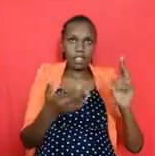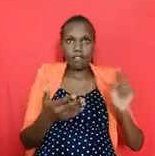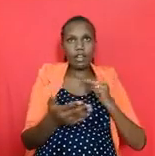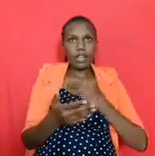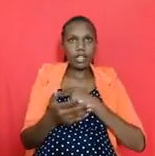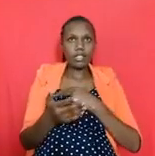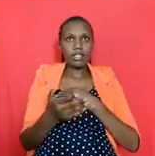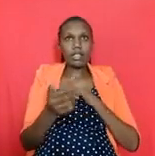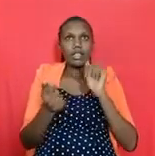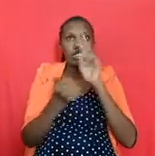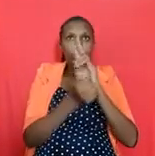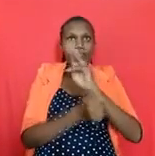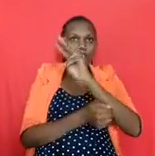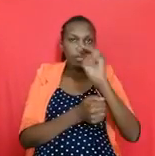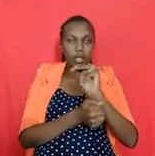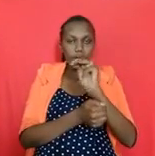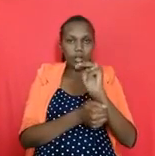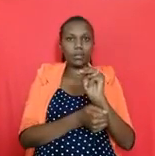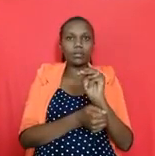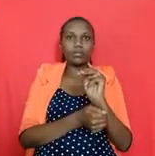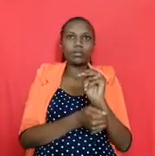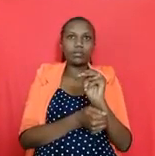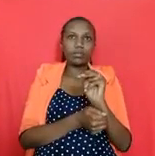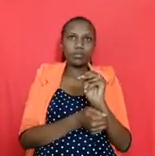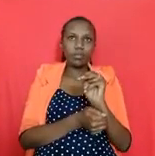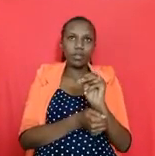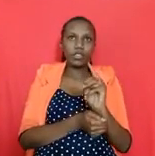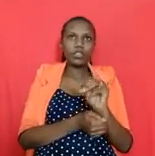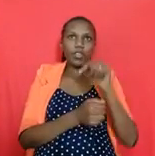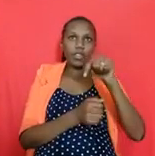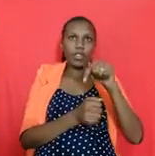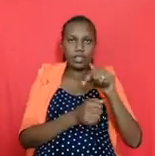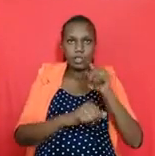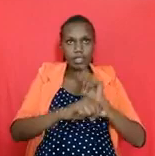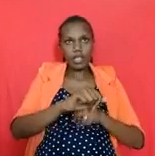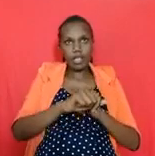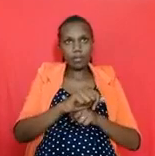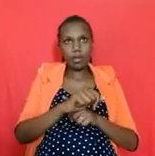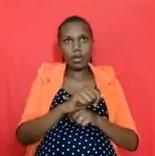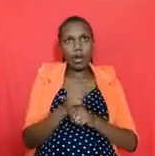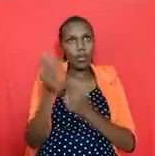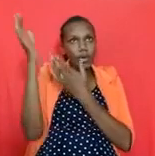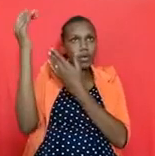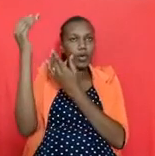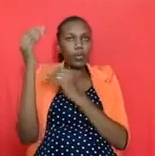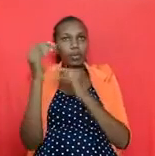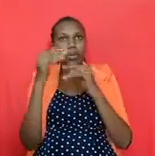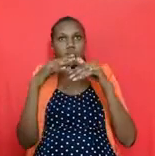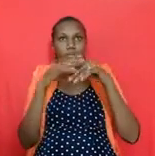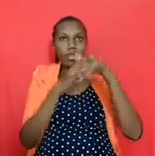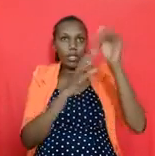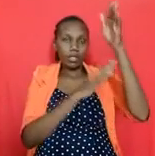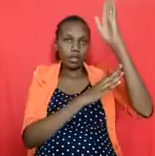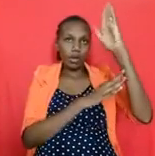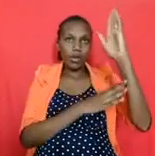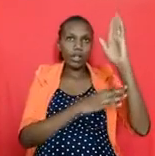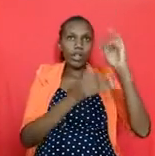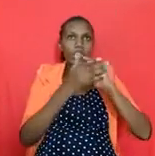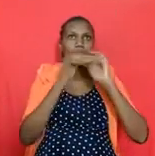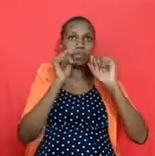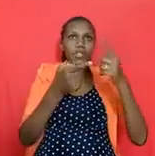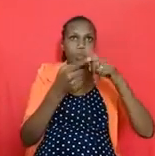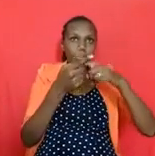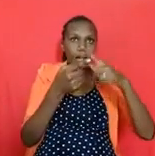milioni ikumi na igiri na nuthu koguo mwaka uyu nitureehoka ngai nitukuhota